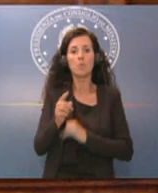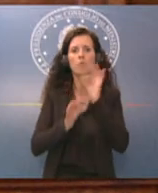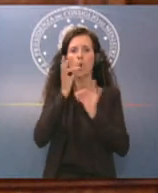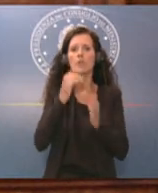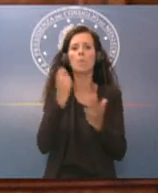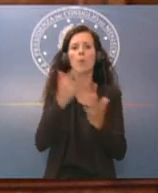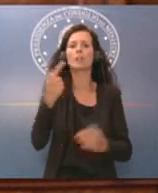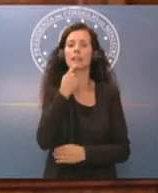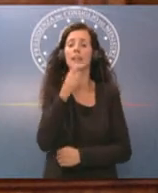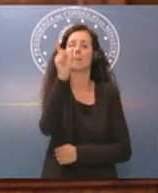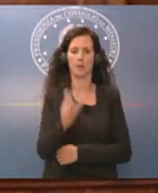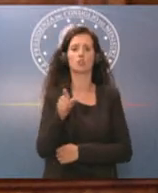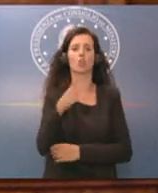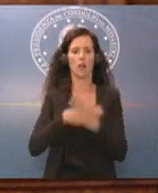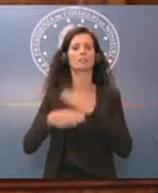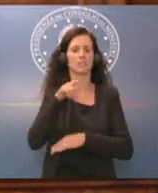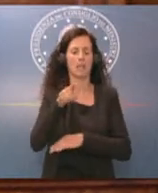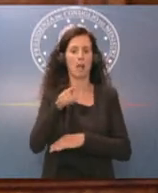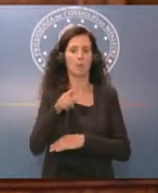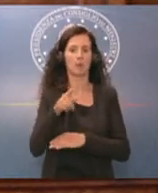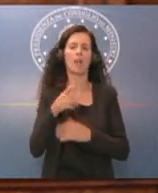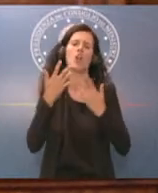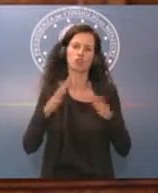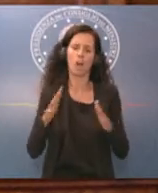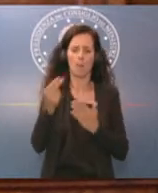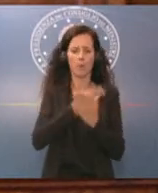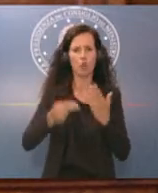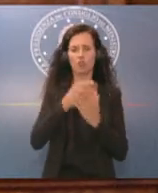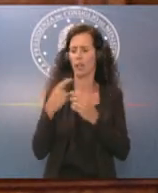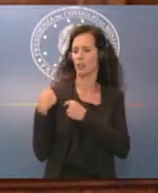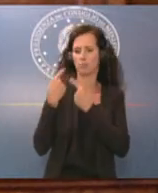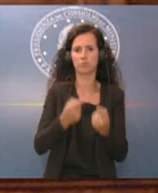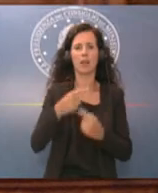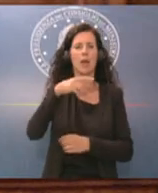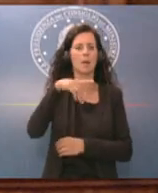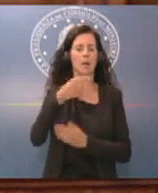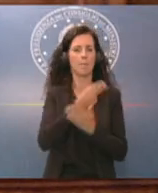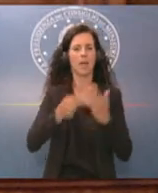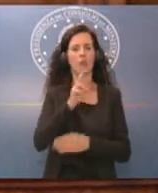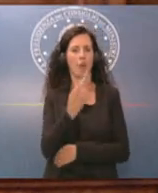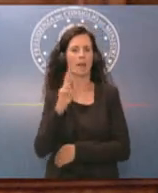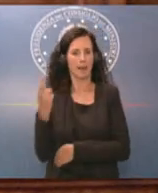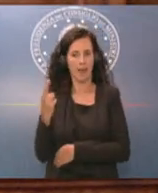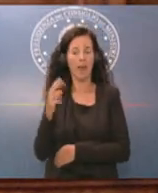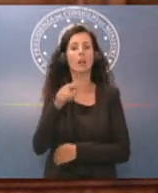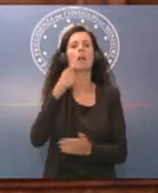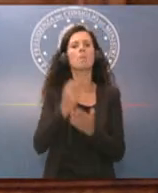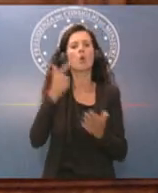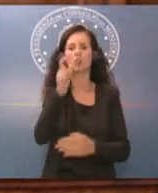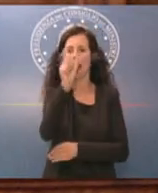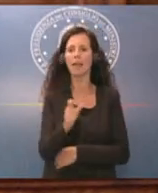persona con disabilità. I nostri progetti anche che abbiamo proposto anche nel PNRR sui temi della disabilità sono proprio questi, mettere la